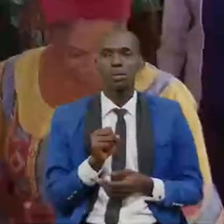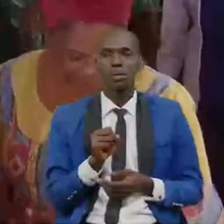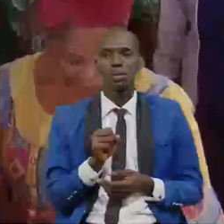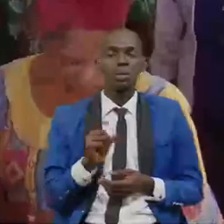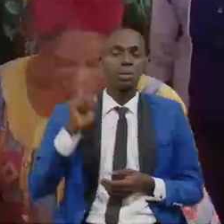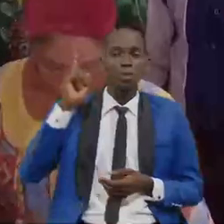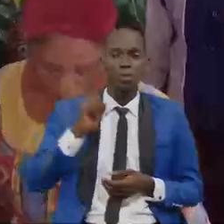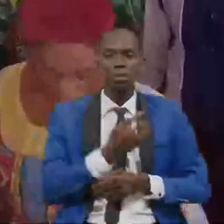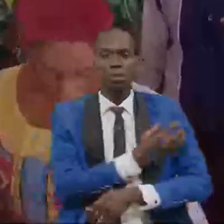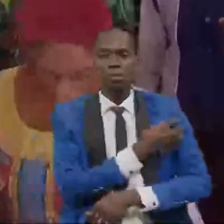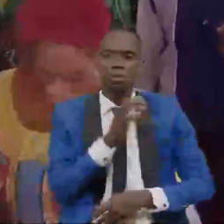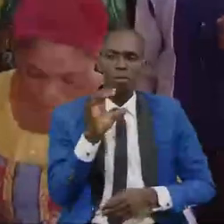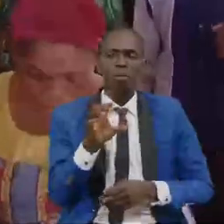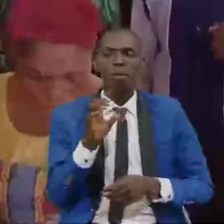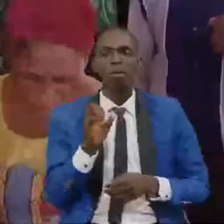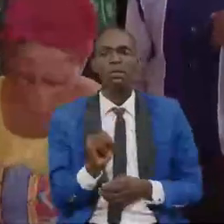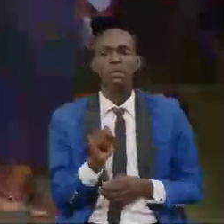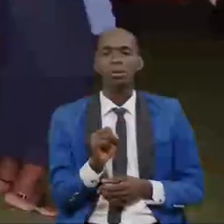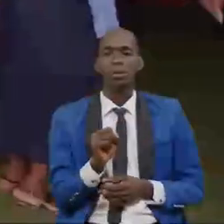il revêt de puissance.